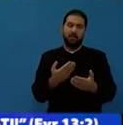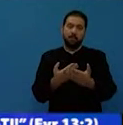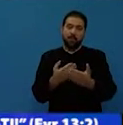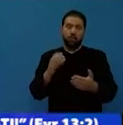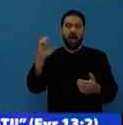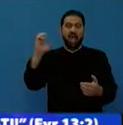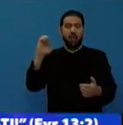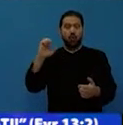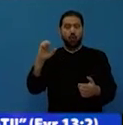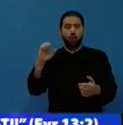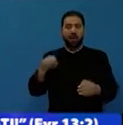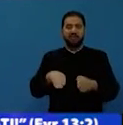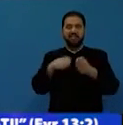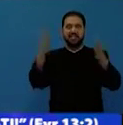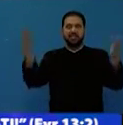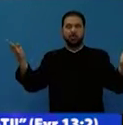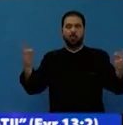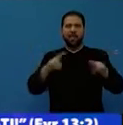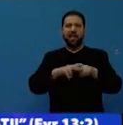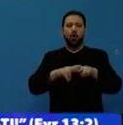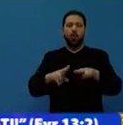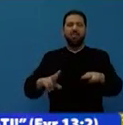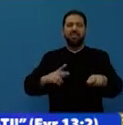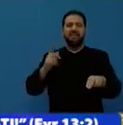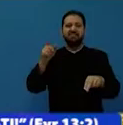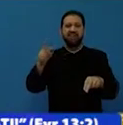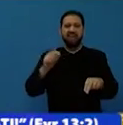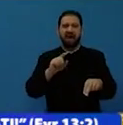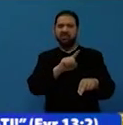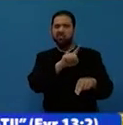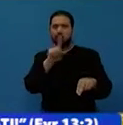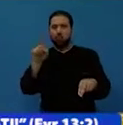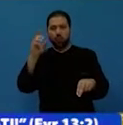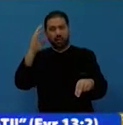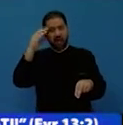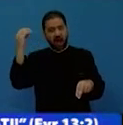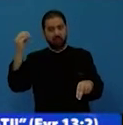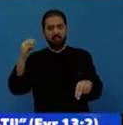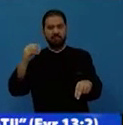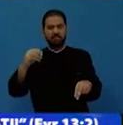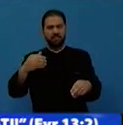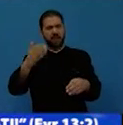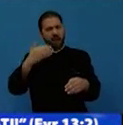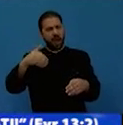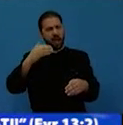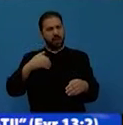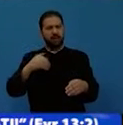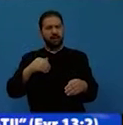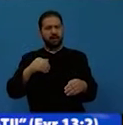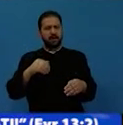Europa să se descopere așa cum este. Să nu uităm că în preambulul